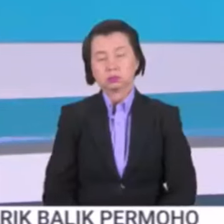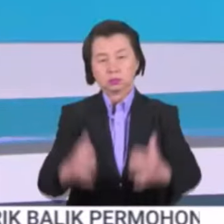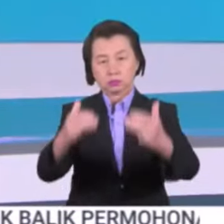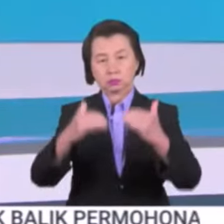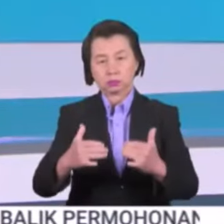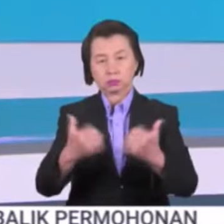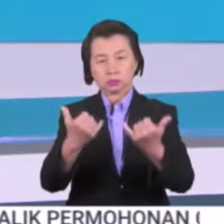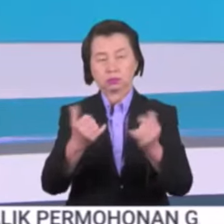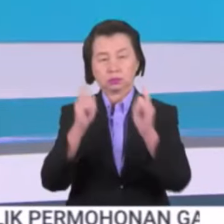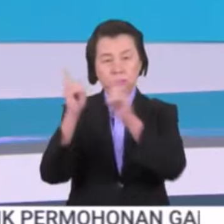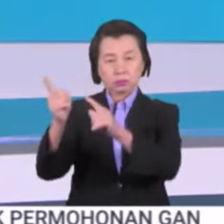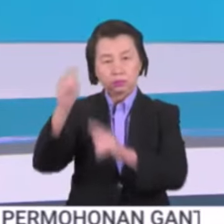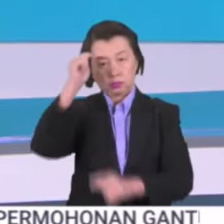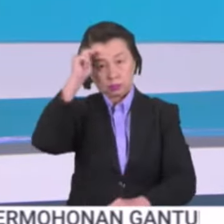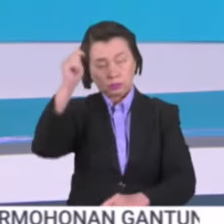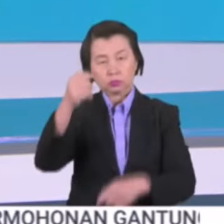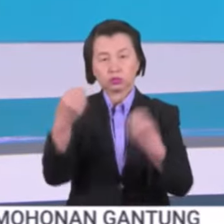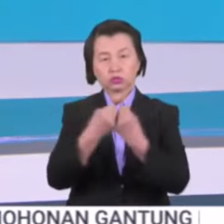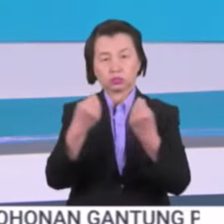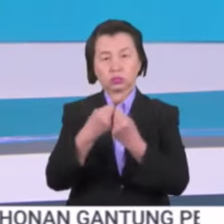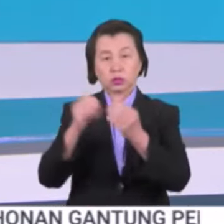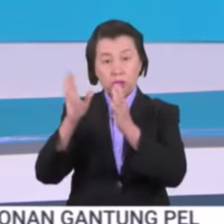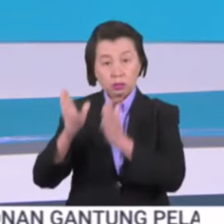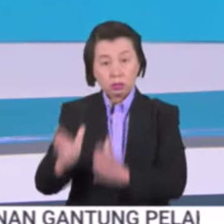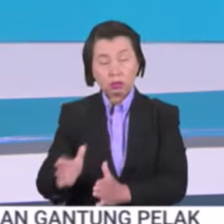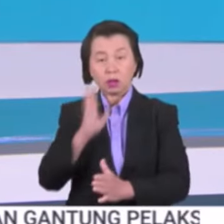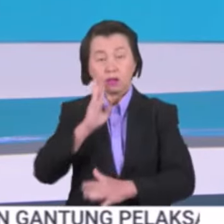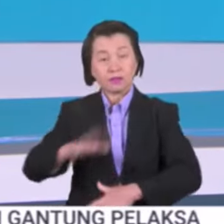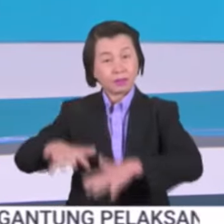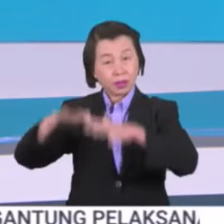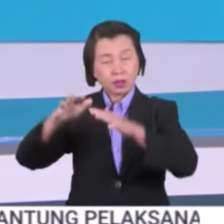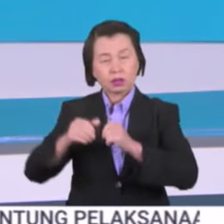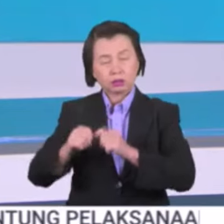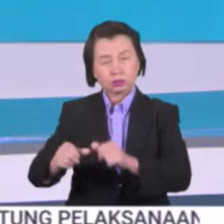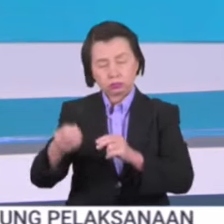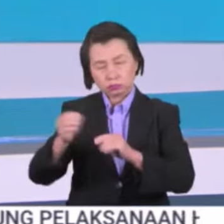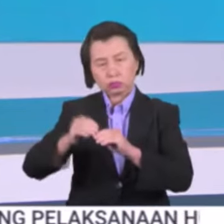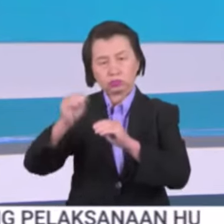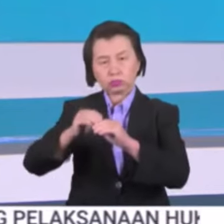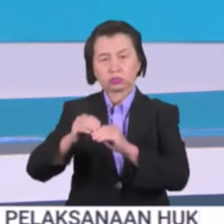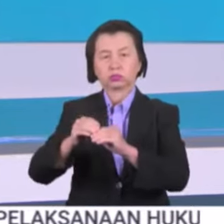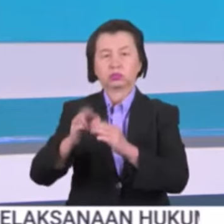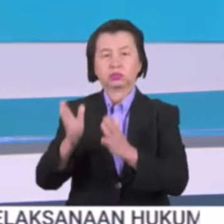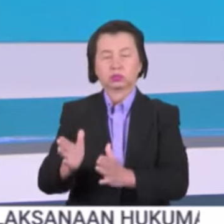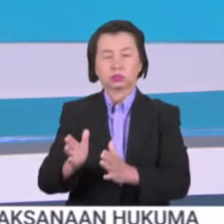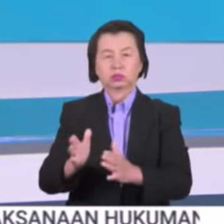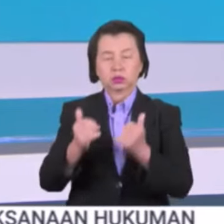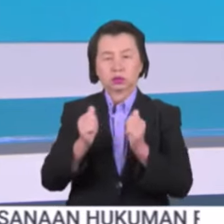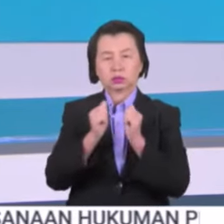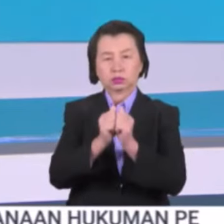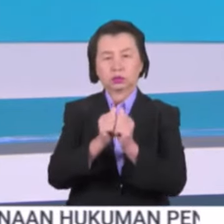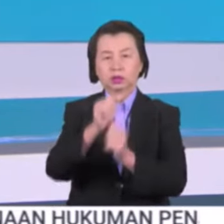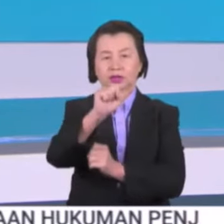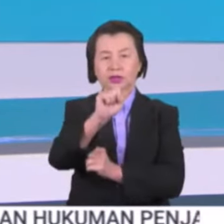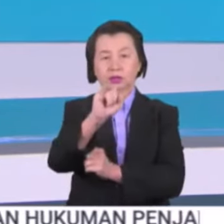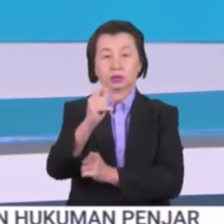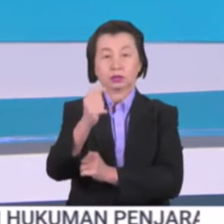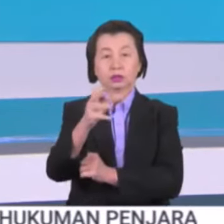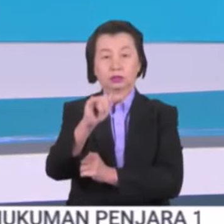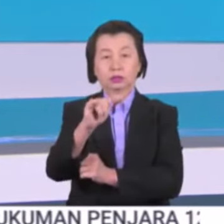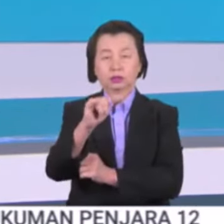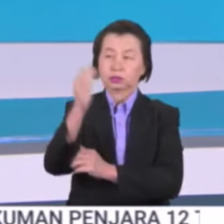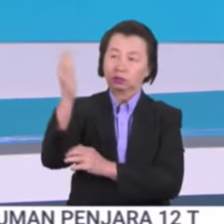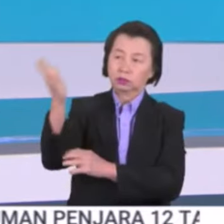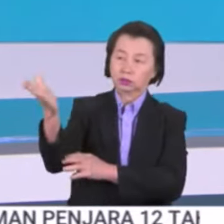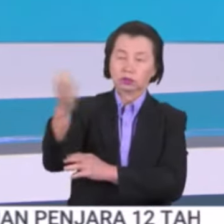Seterusnya kita ke Terengganu. Jumlah penduduk terkesan banjir terus catat peningkatan. Terus bersama Siti Jamilah Hanim